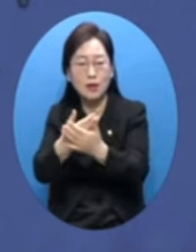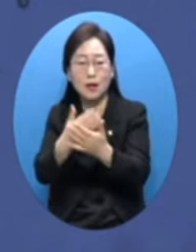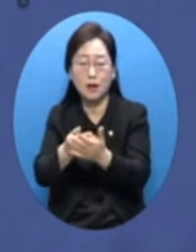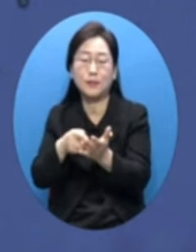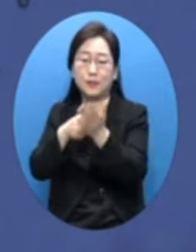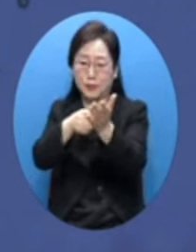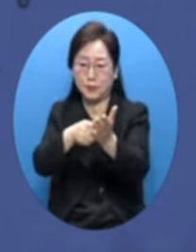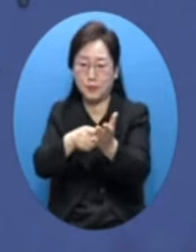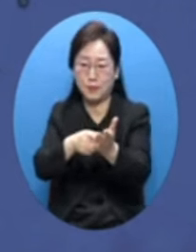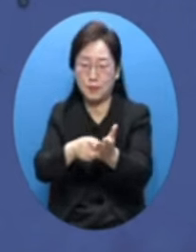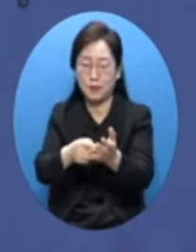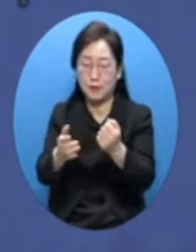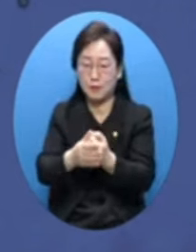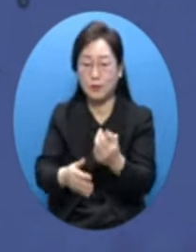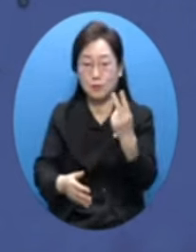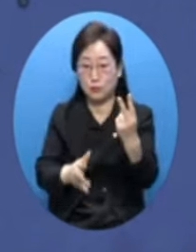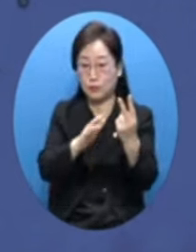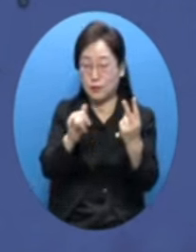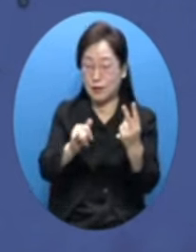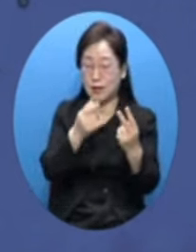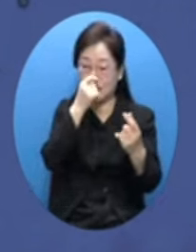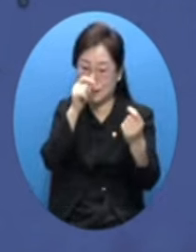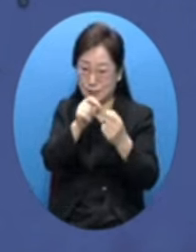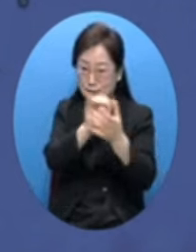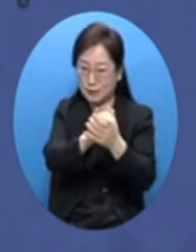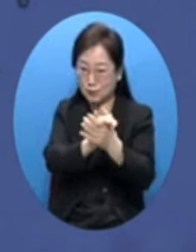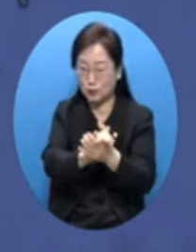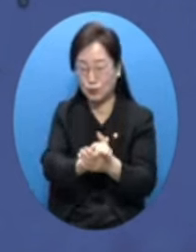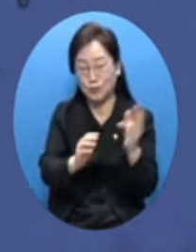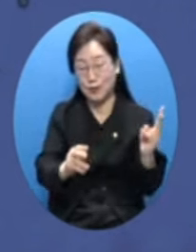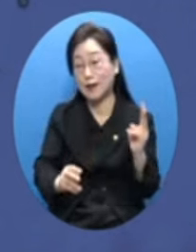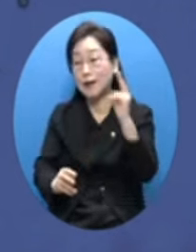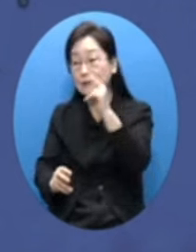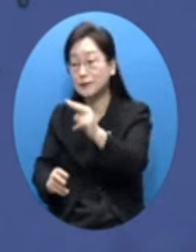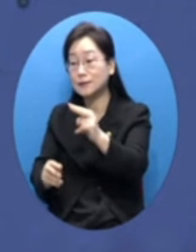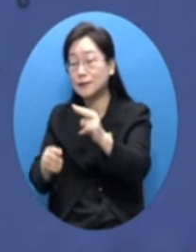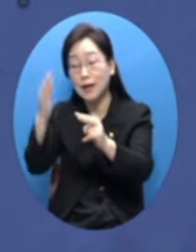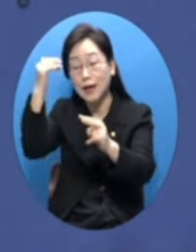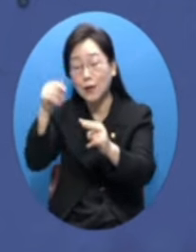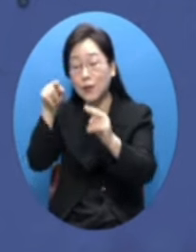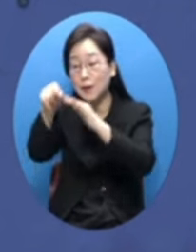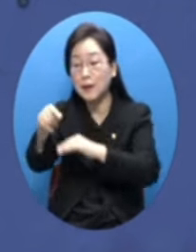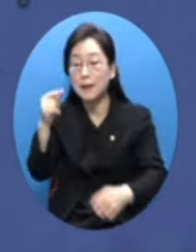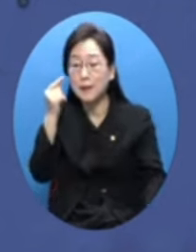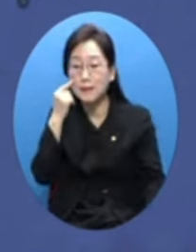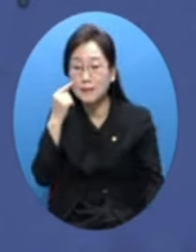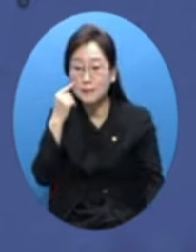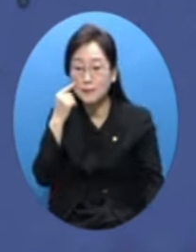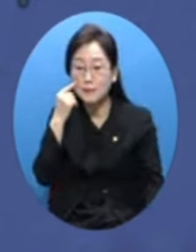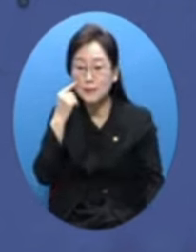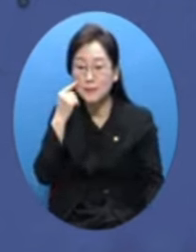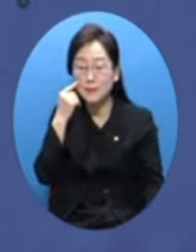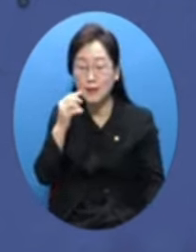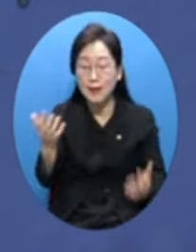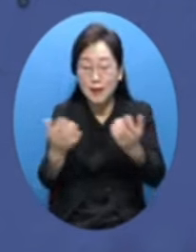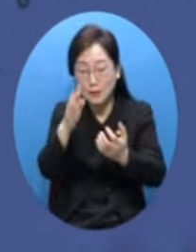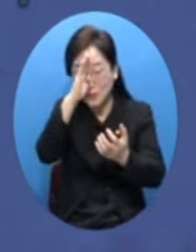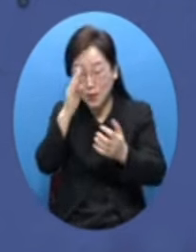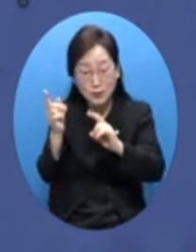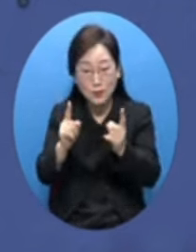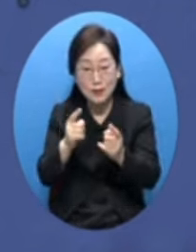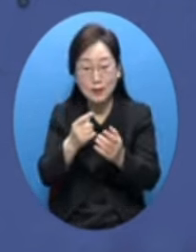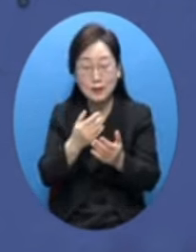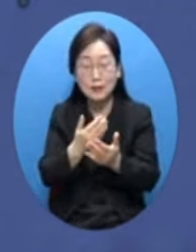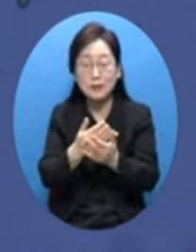두 자매가 친구니까 우리 같이 저 한국이라는 나라 가서 한센병 환자들을 돌보자